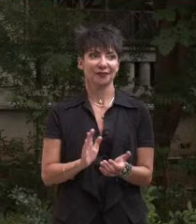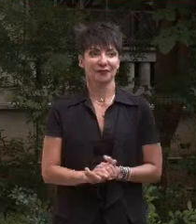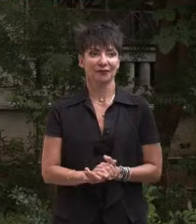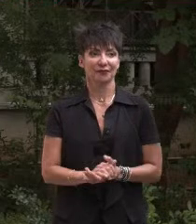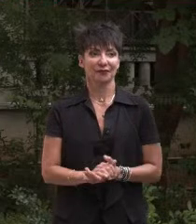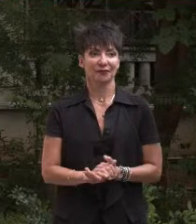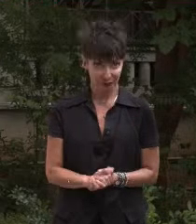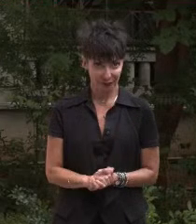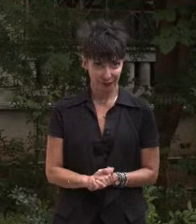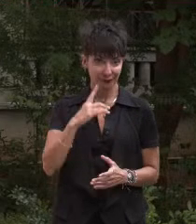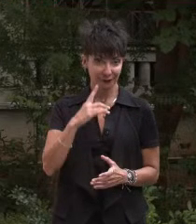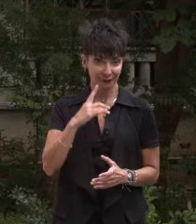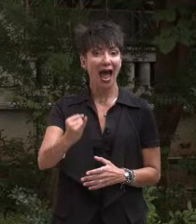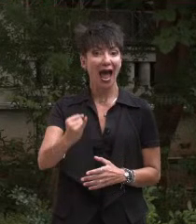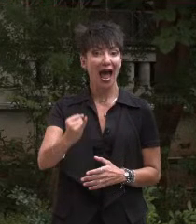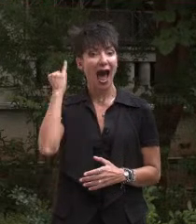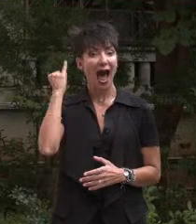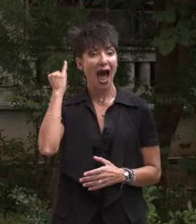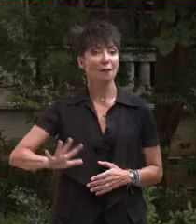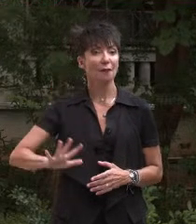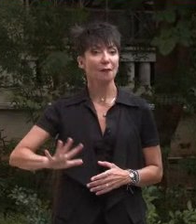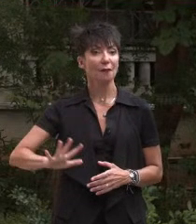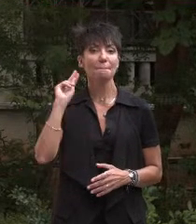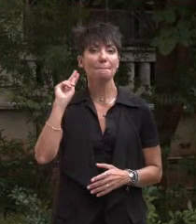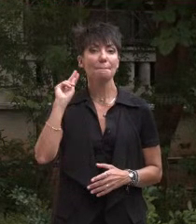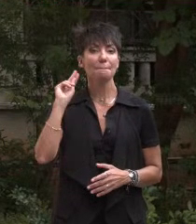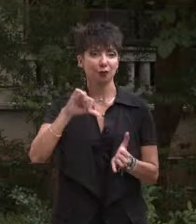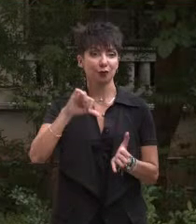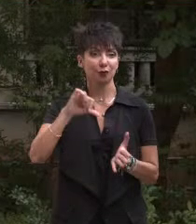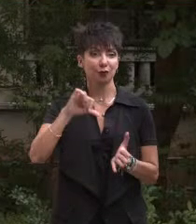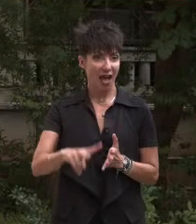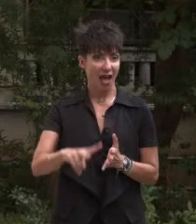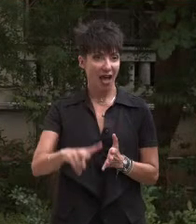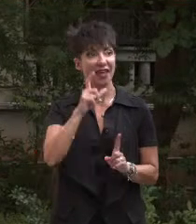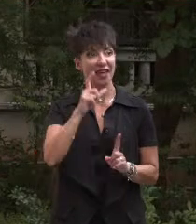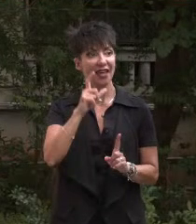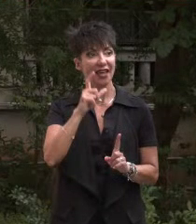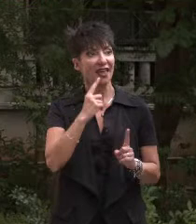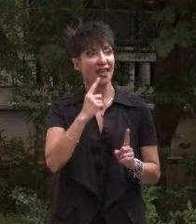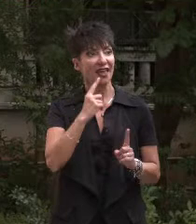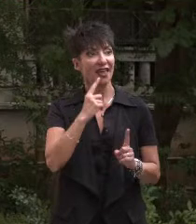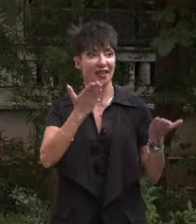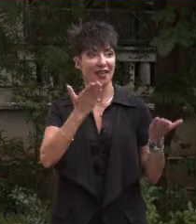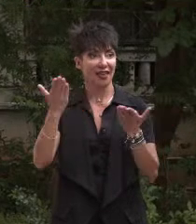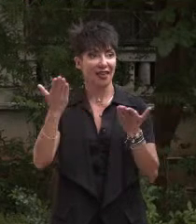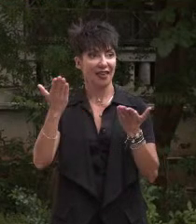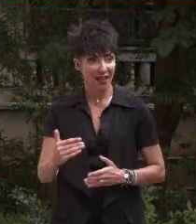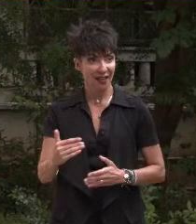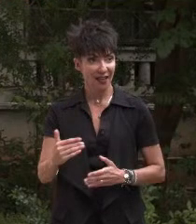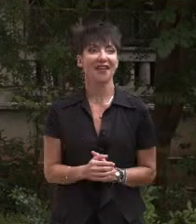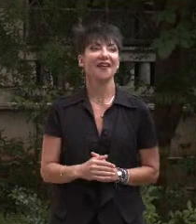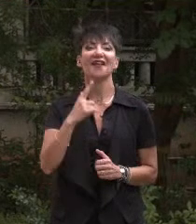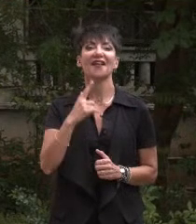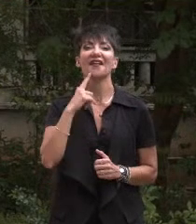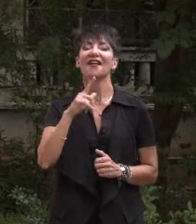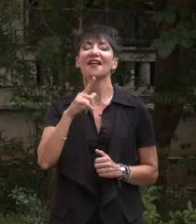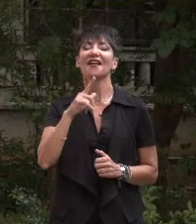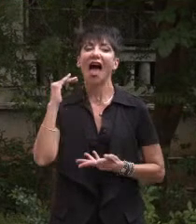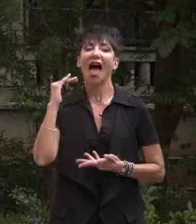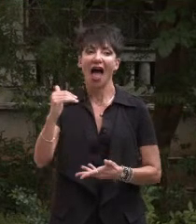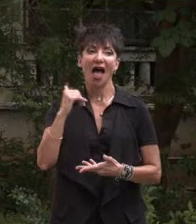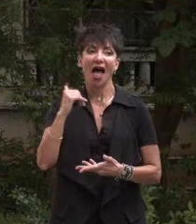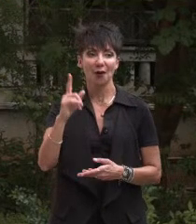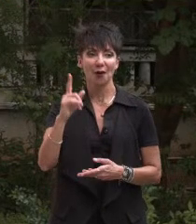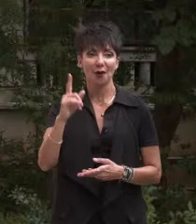Καλούμε στη συνέχεια την Αντιπεριφερειάρχη Πολιτισμού Αττικής, την κυρία Βιδάλη Μέρη, να δώσει τον έπαινο